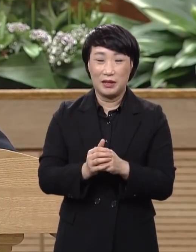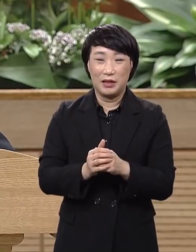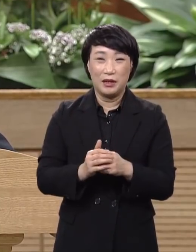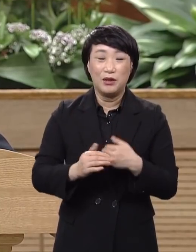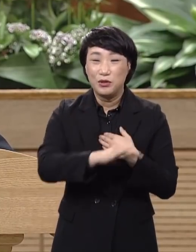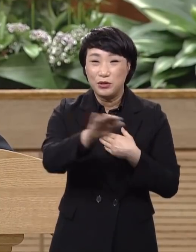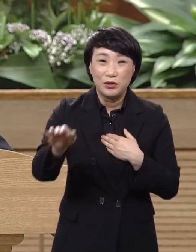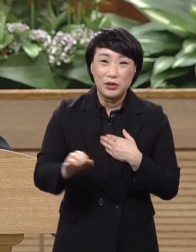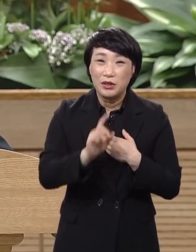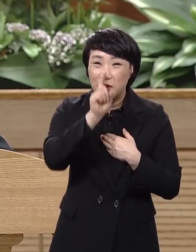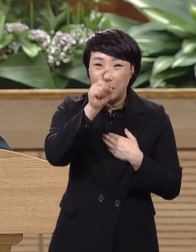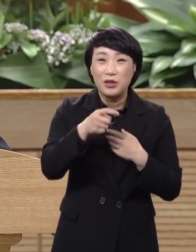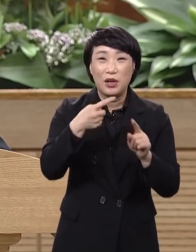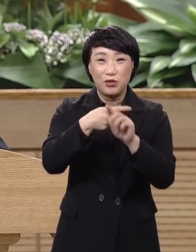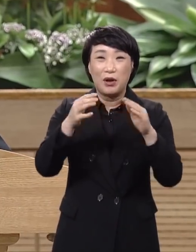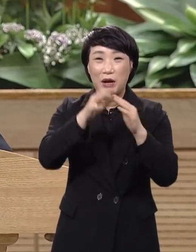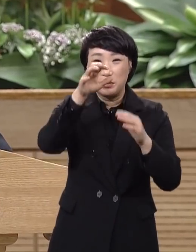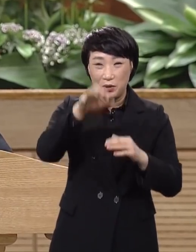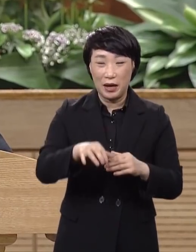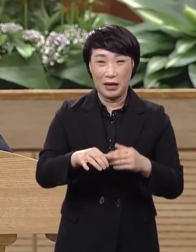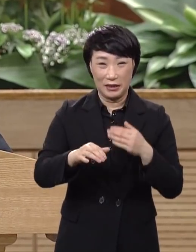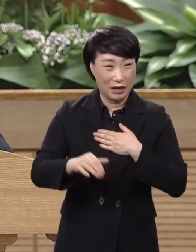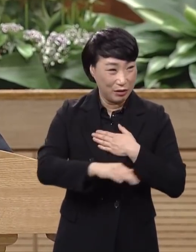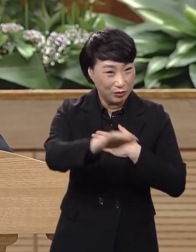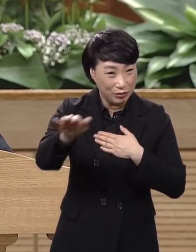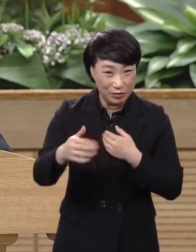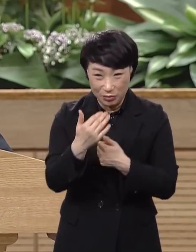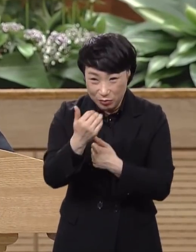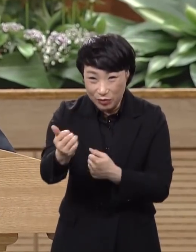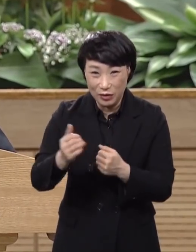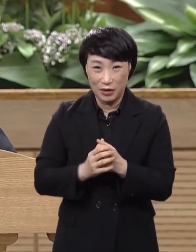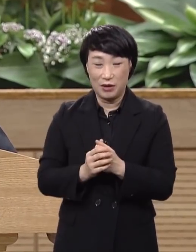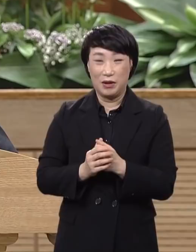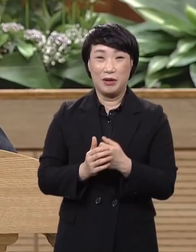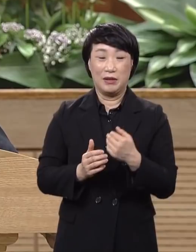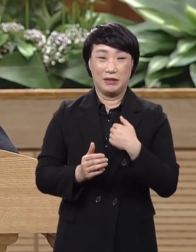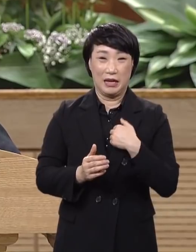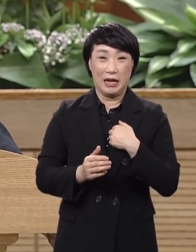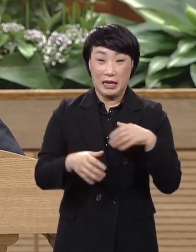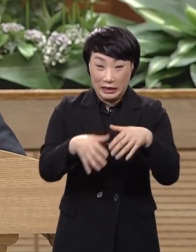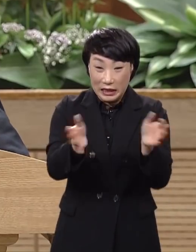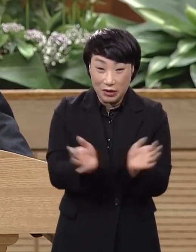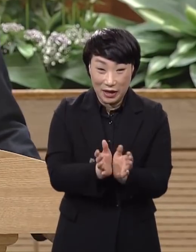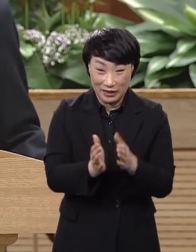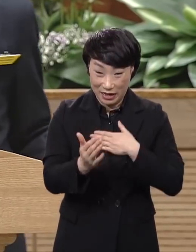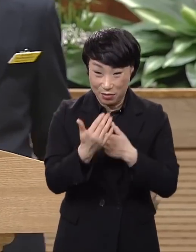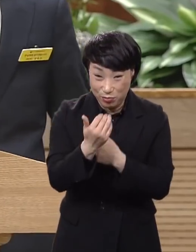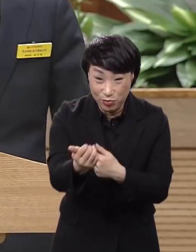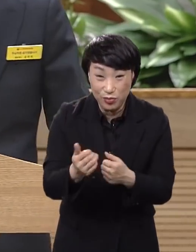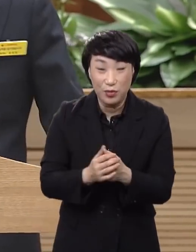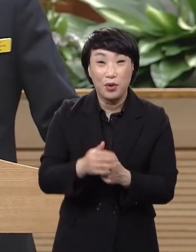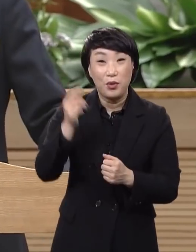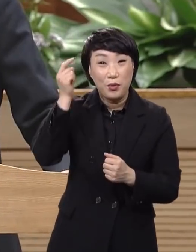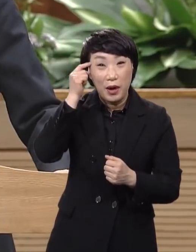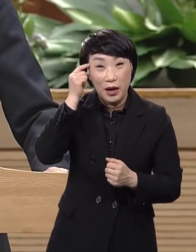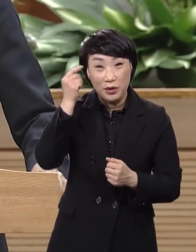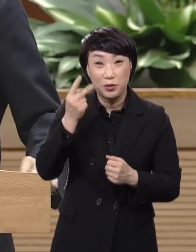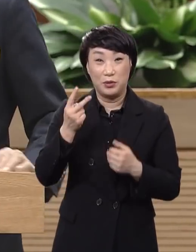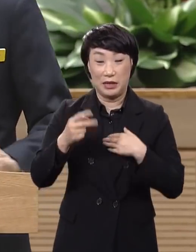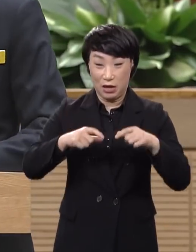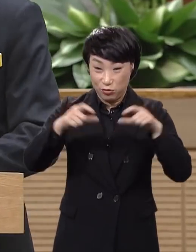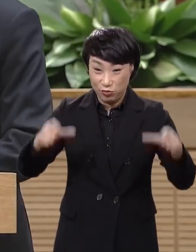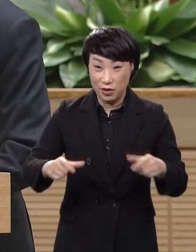우리 연세중앙교회의 나를 통해서, 내 기관의 나를 통해서,